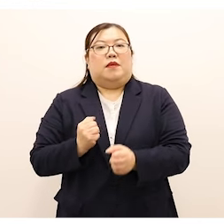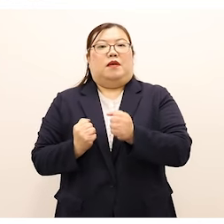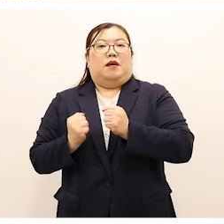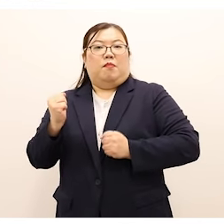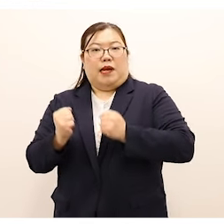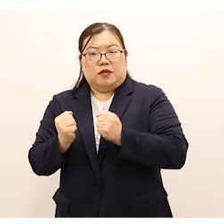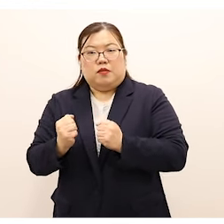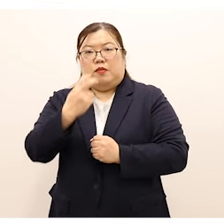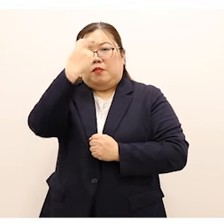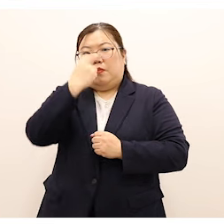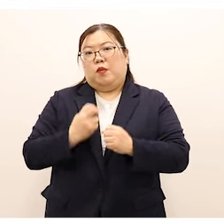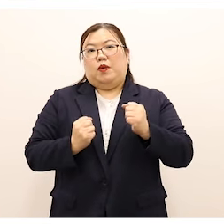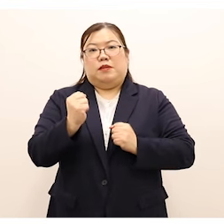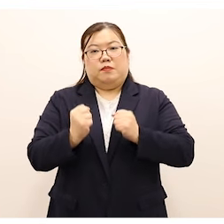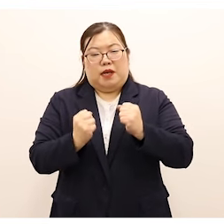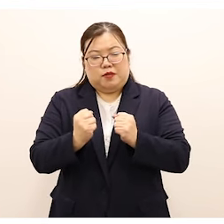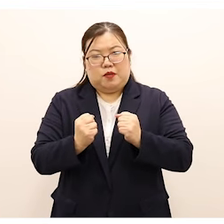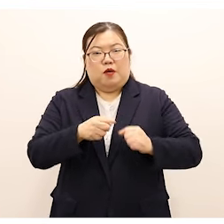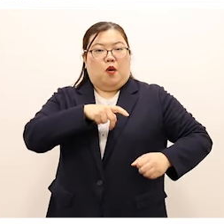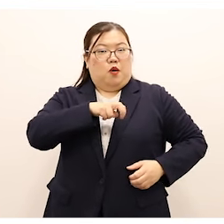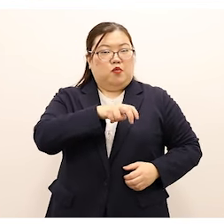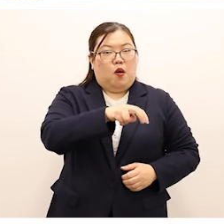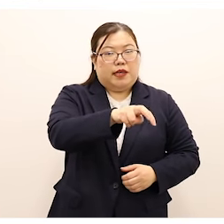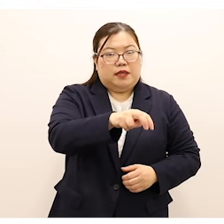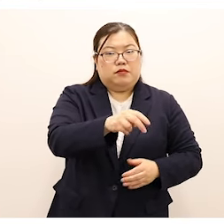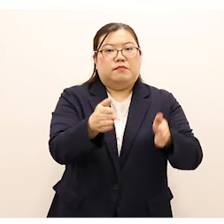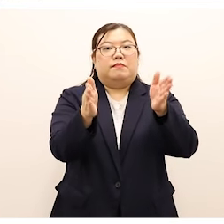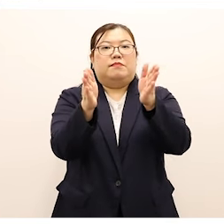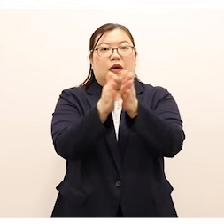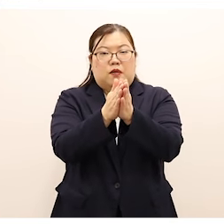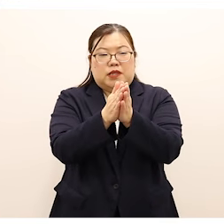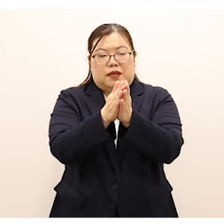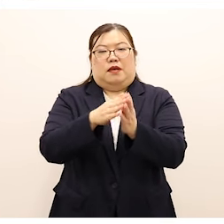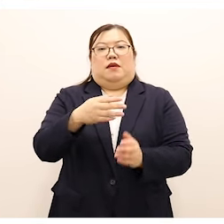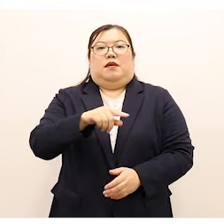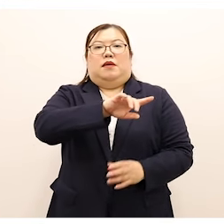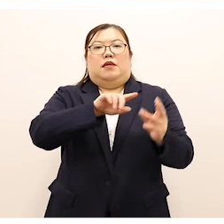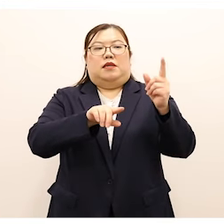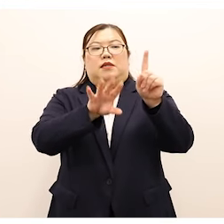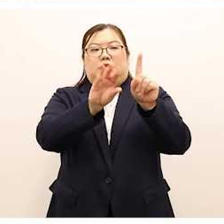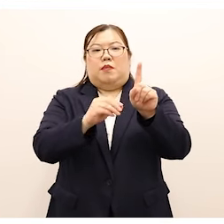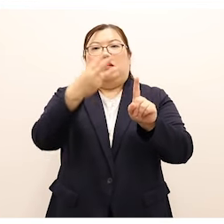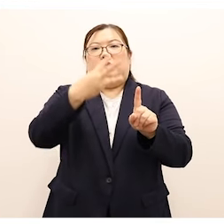ントリー数はマラソン、ブラインドマラソン、ウォーキングを合わせて